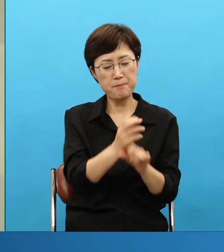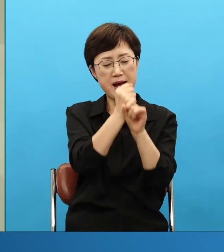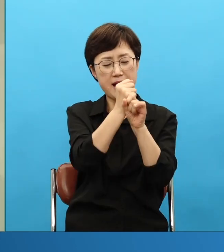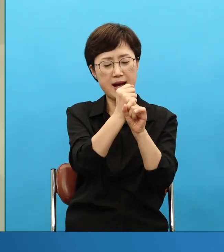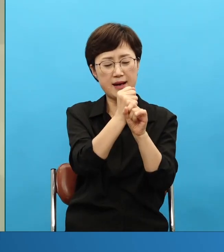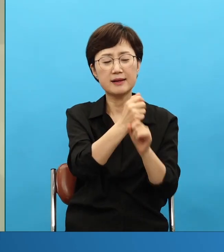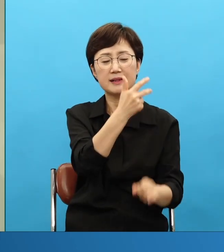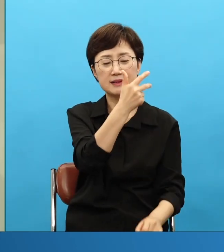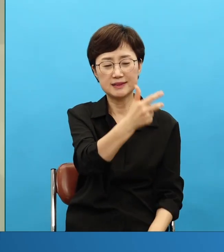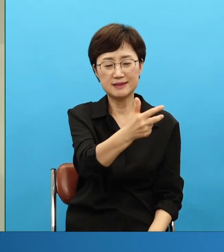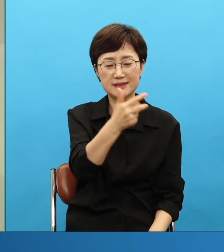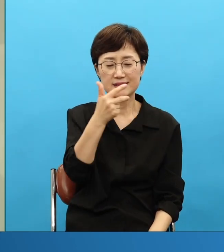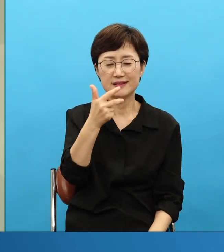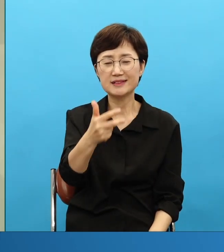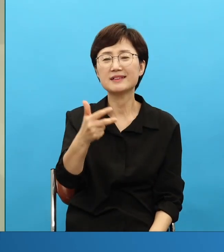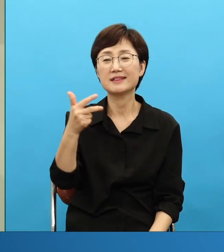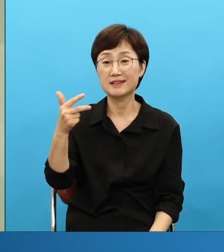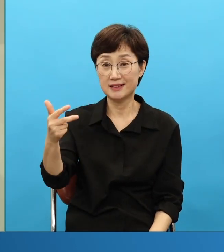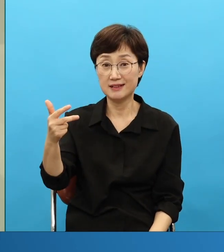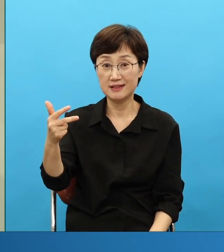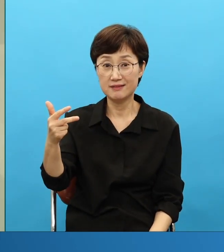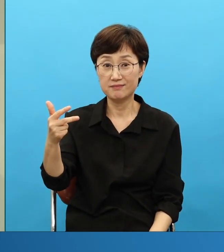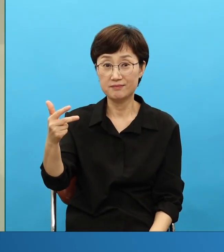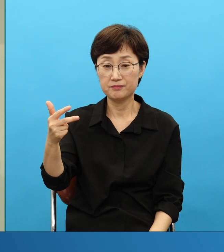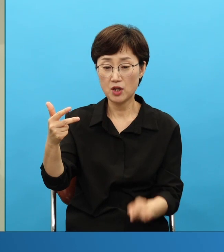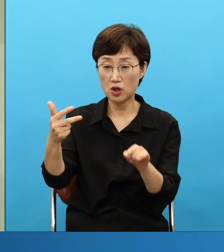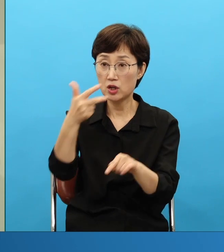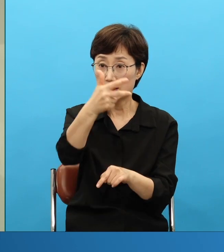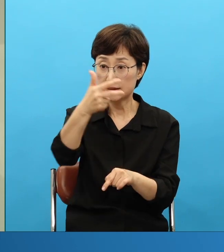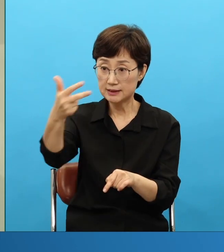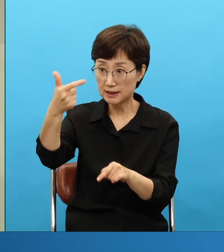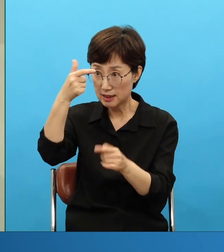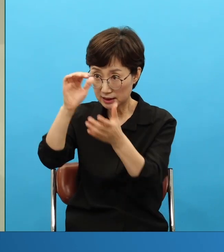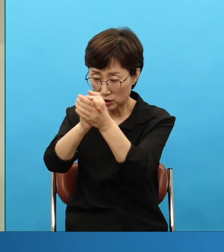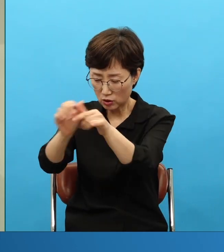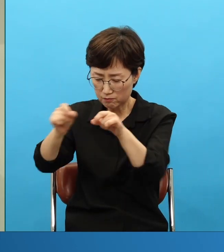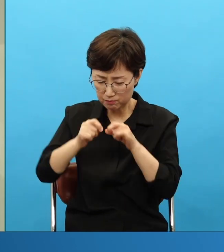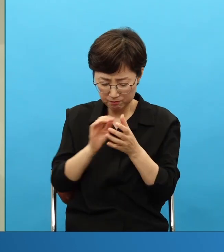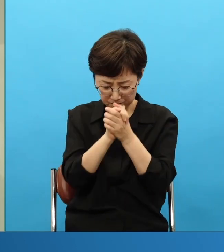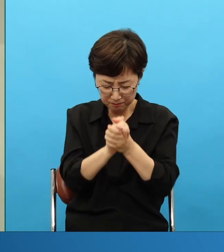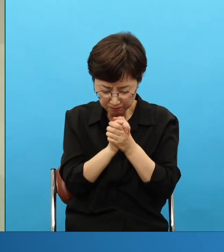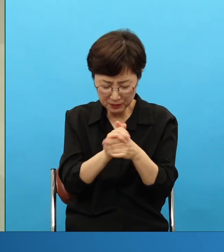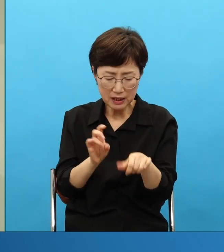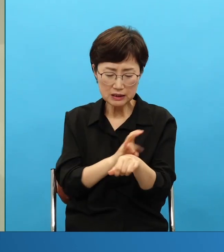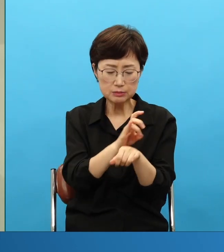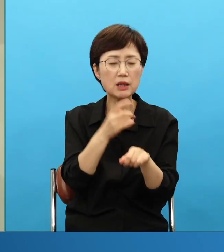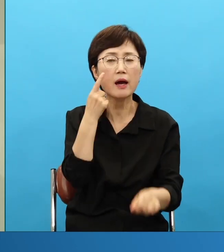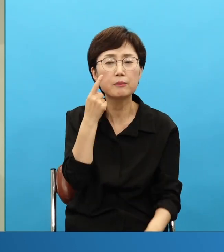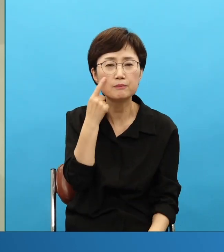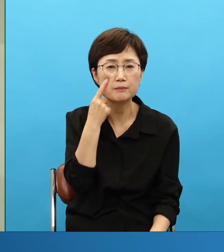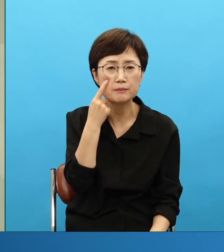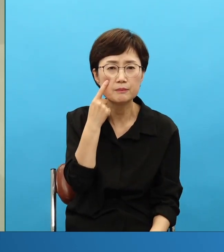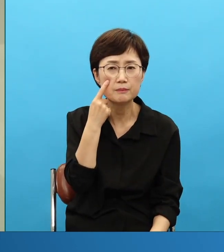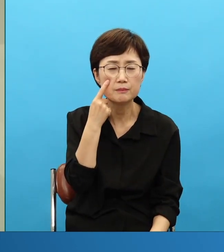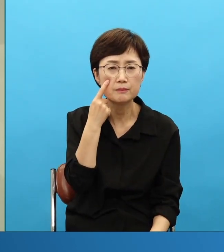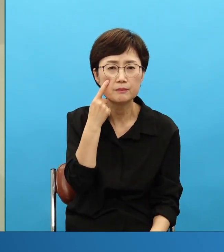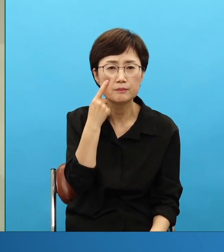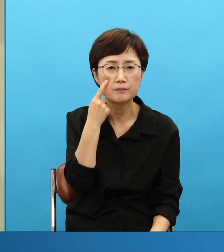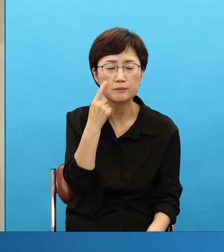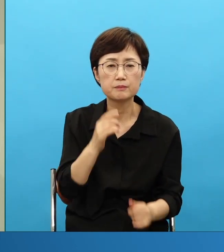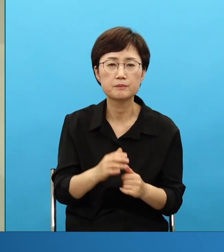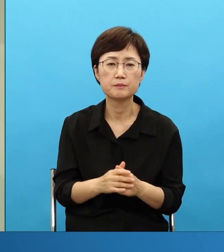find the 7 partisans, journeys, and guideposts. So try this. 그러면 반드시 역사를 나게 Then 돼요. absolutely the works will arise.